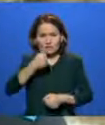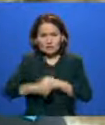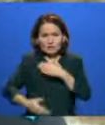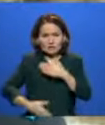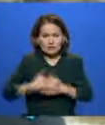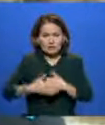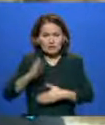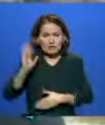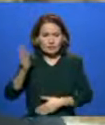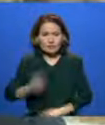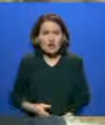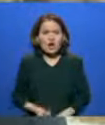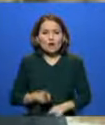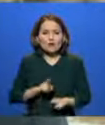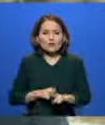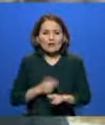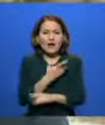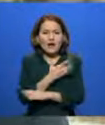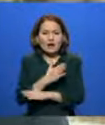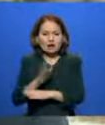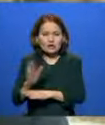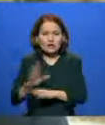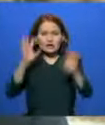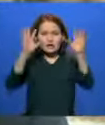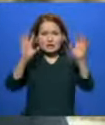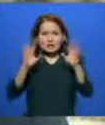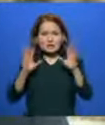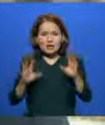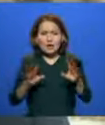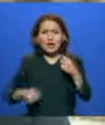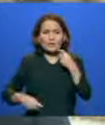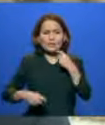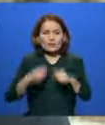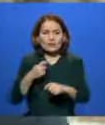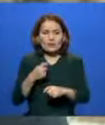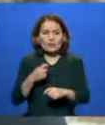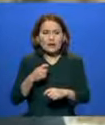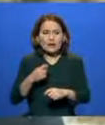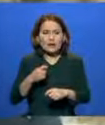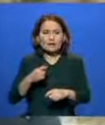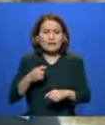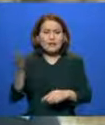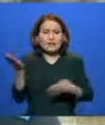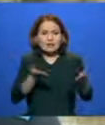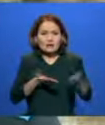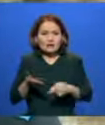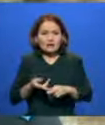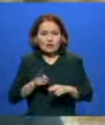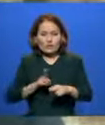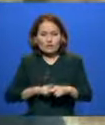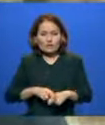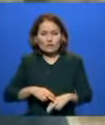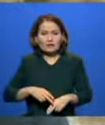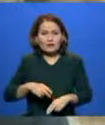Сексеуіл ағашын заңсыз кесу дерегі бойынша Қазақстан Республикасының қылмыстық кодексінің 340-шы бабында көрсетілген